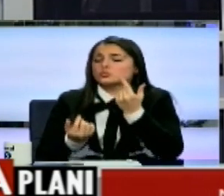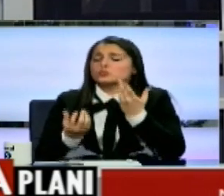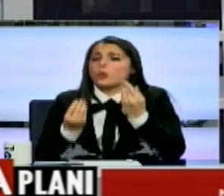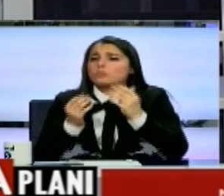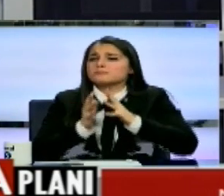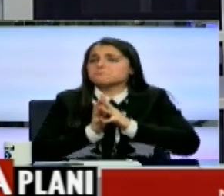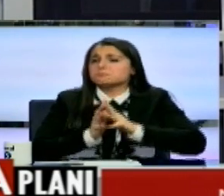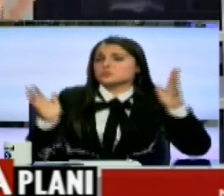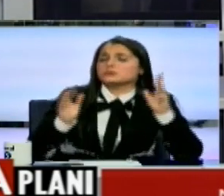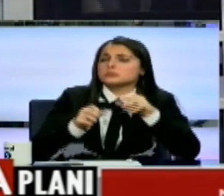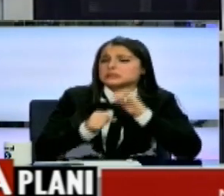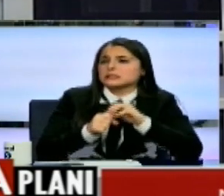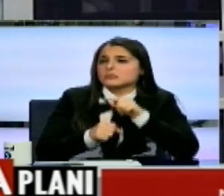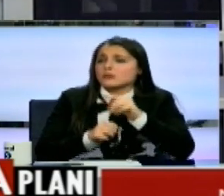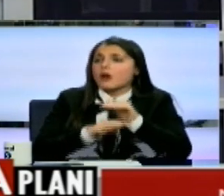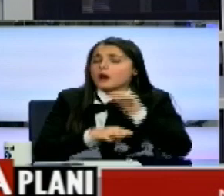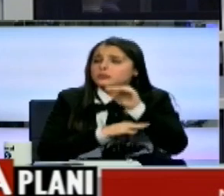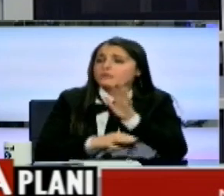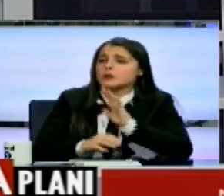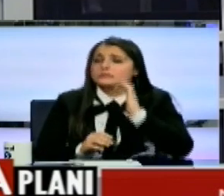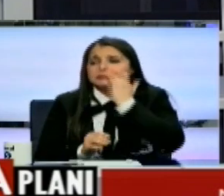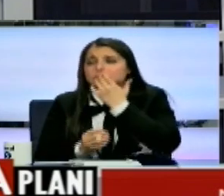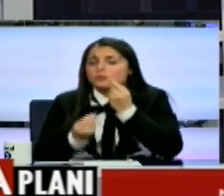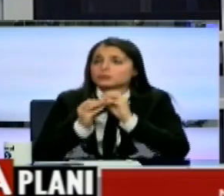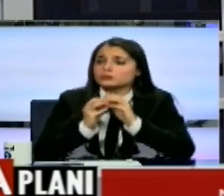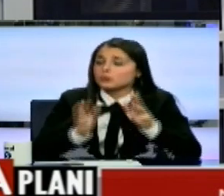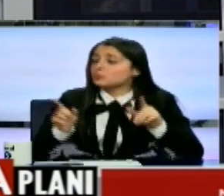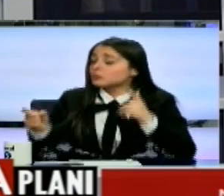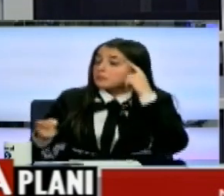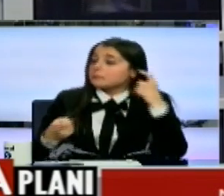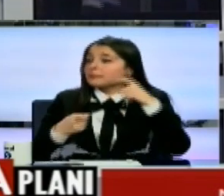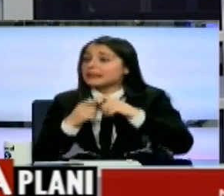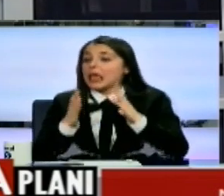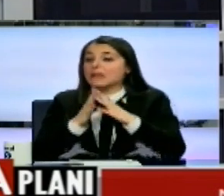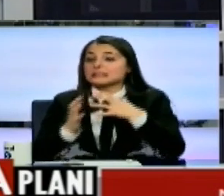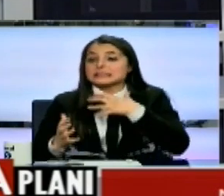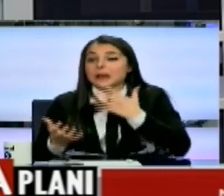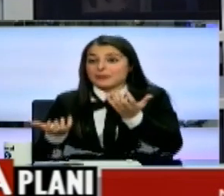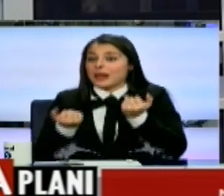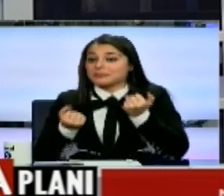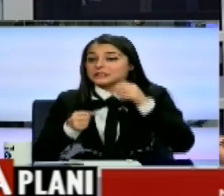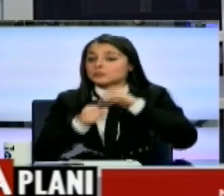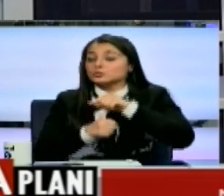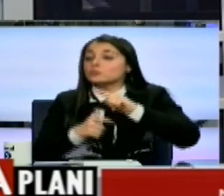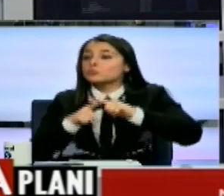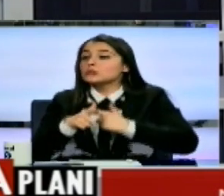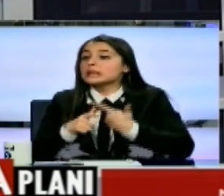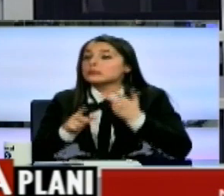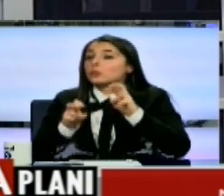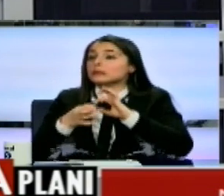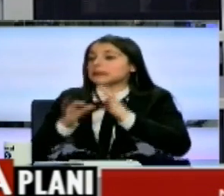çok altında bir hayat sürdürüyorlar. Bu anlamda onlara konut sahibi olması ile ilgili bu proje nasıl